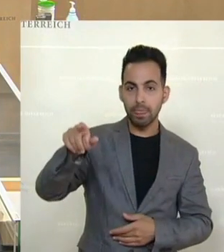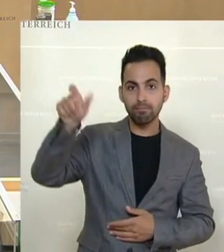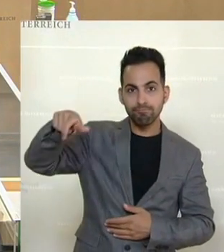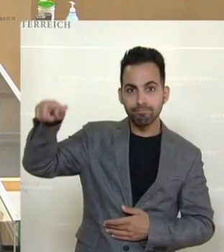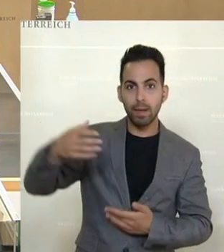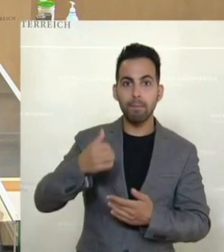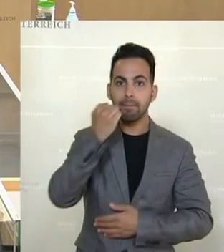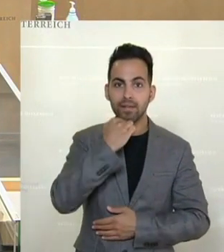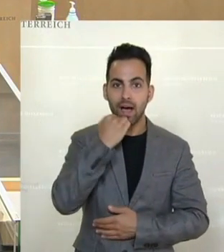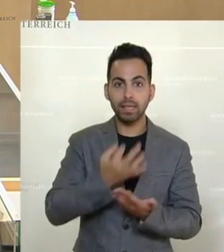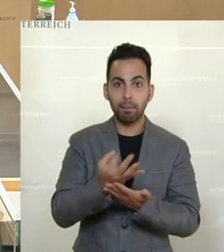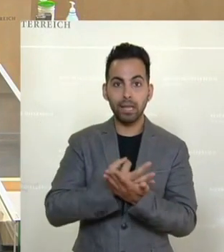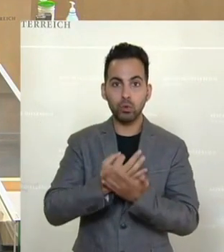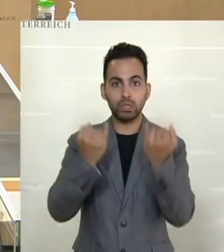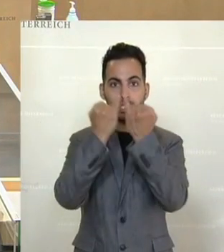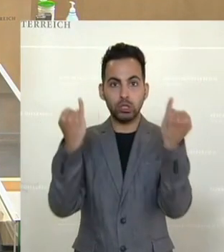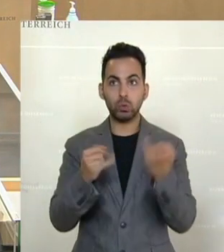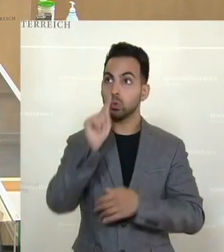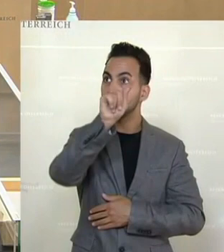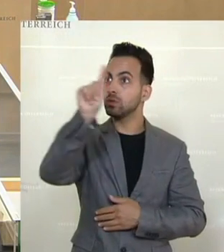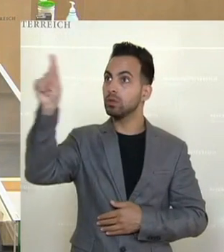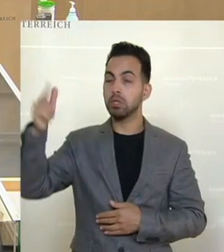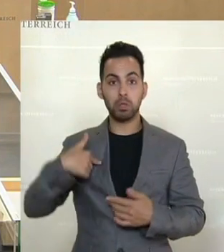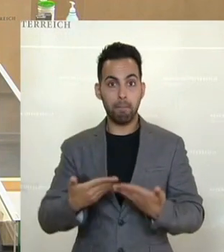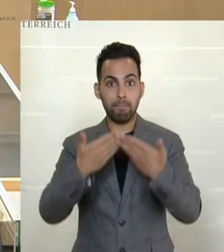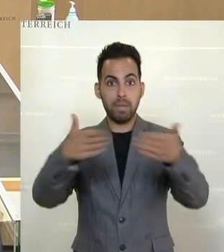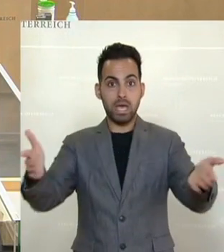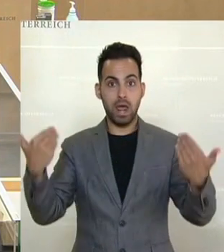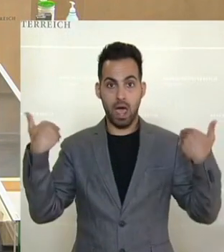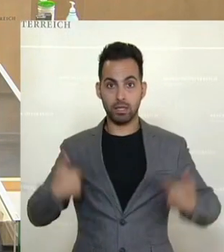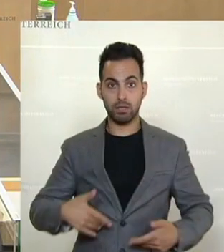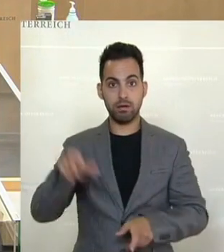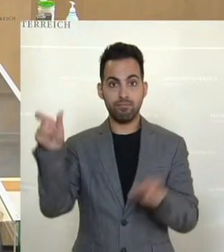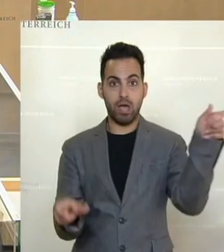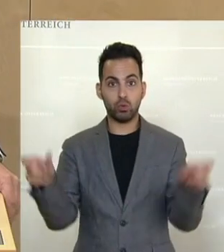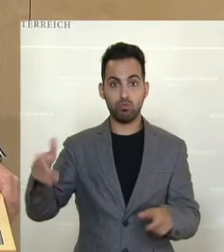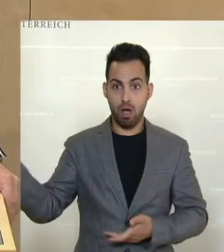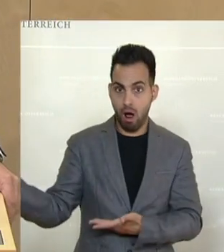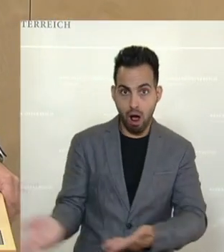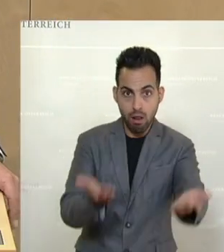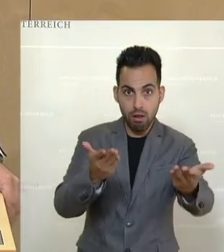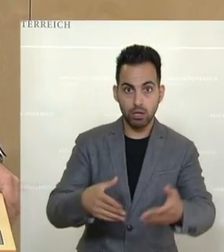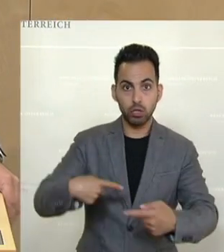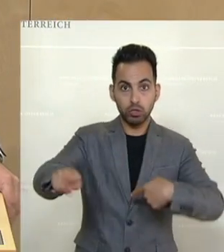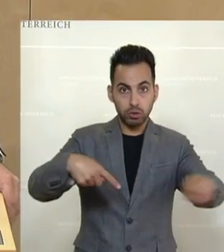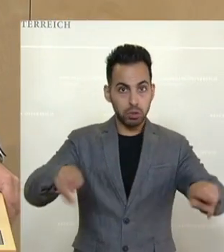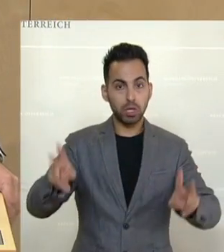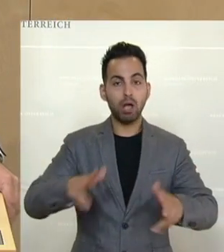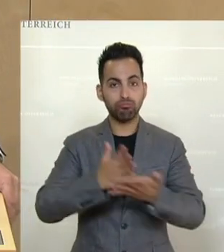private Bildungsinstitute mittlerweile angeboten haben, hier Personal zur Verfügung zu stellen, dass das stemmen